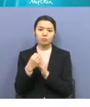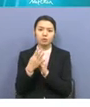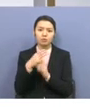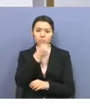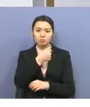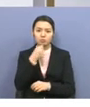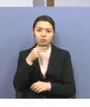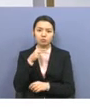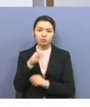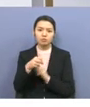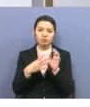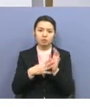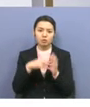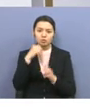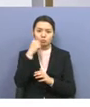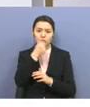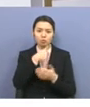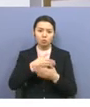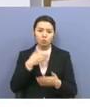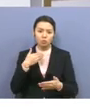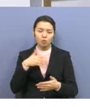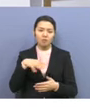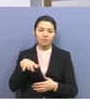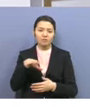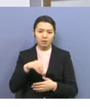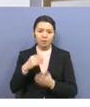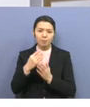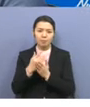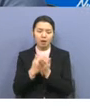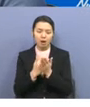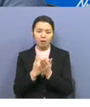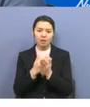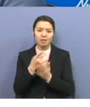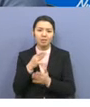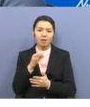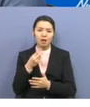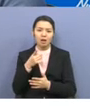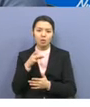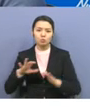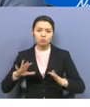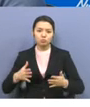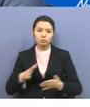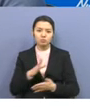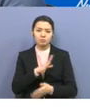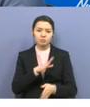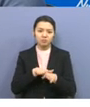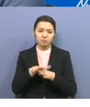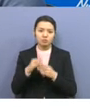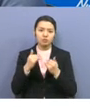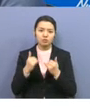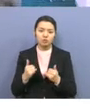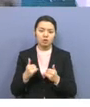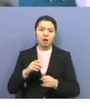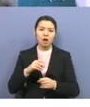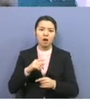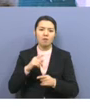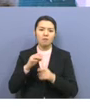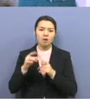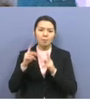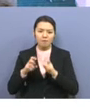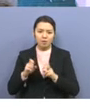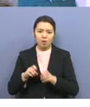жылдан 2019 жылға дейінгі кезең аралығында бағдарламаның негізгі индикаторлары орындалды. Мониторингпен қамтылып, оның уақытылы